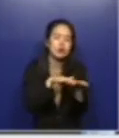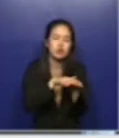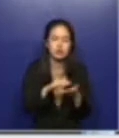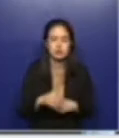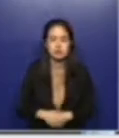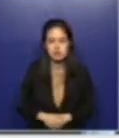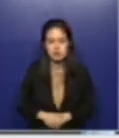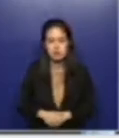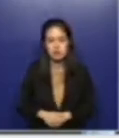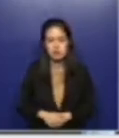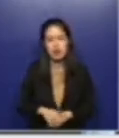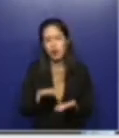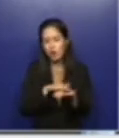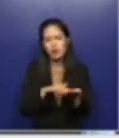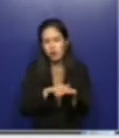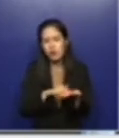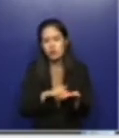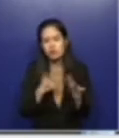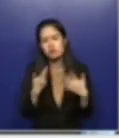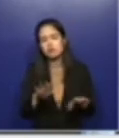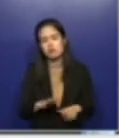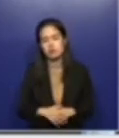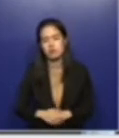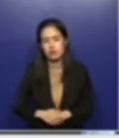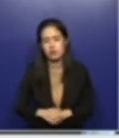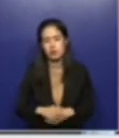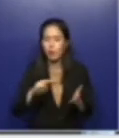ขอโทษก็แล้วกันนี่มันแล้วได้ยังไงนะท่านประธาน